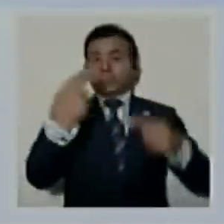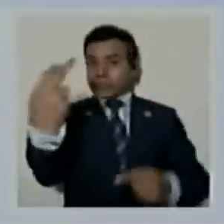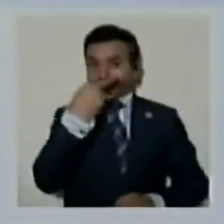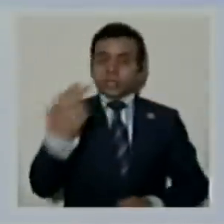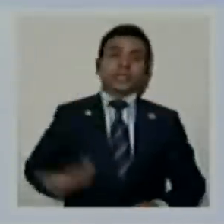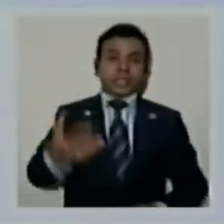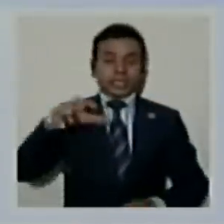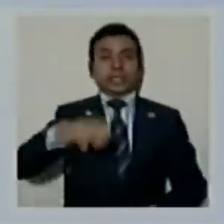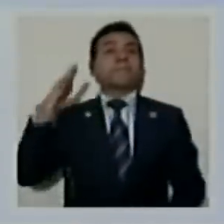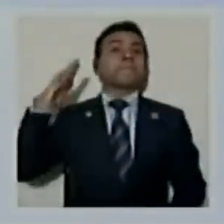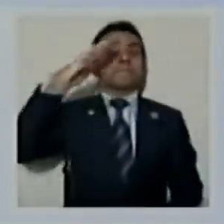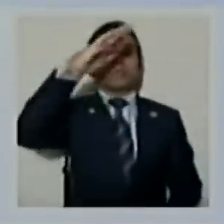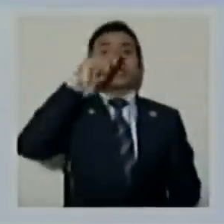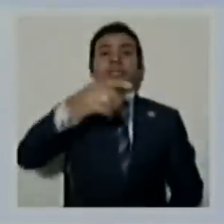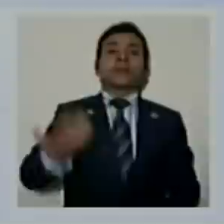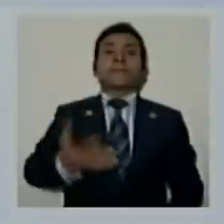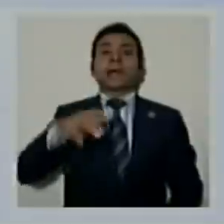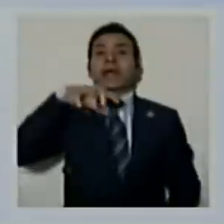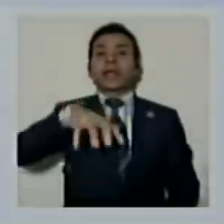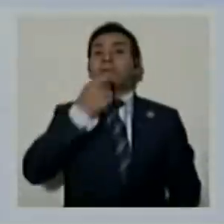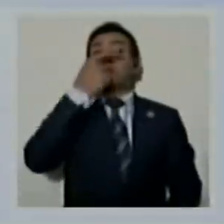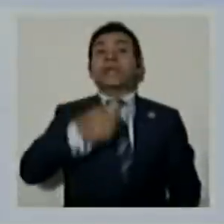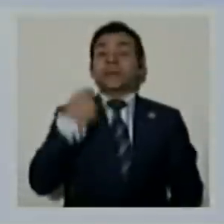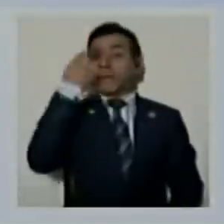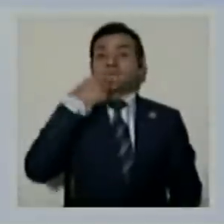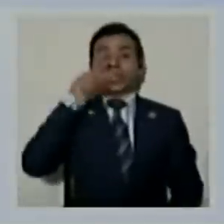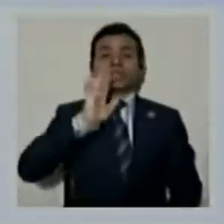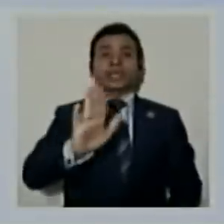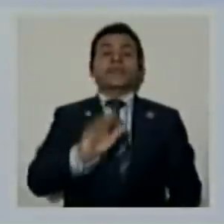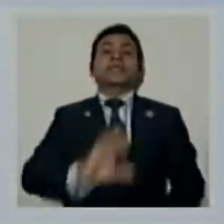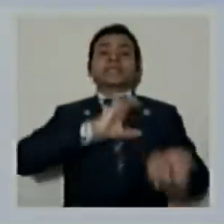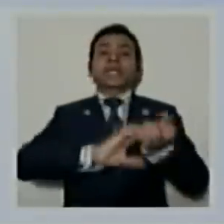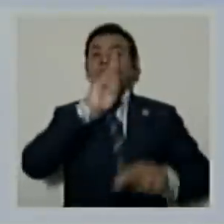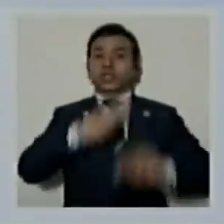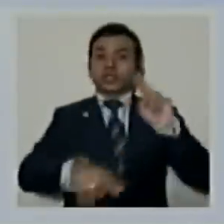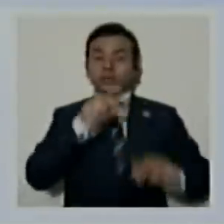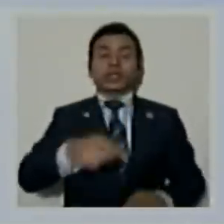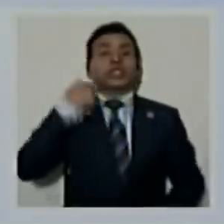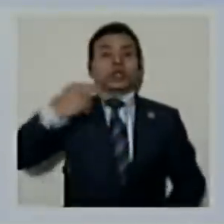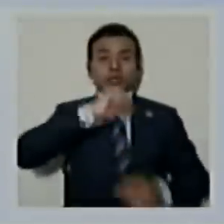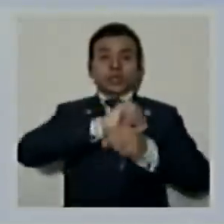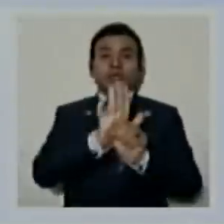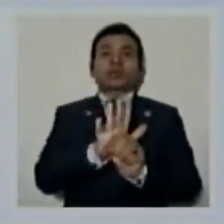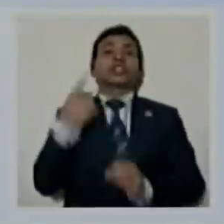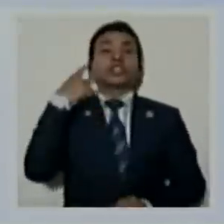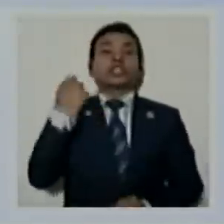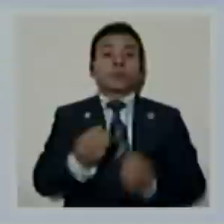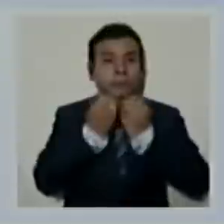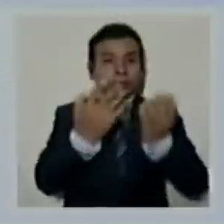প্রিয় সাংবাদিক ভাই ও বোনেরা, সম্মানিত দর্শক শ্রোতাবৃন্দ, প্রিয় দেশবাসী এবং প্রবাসী